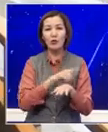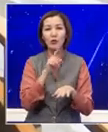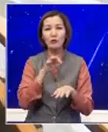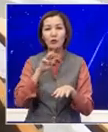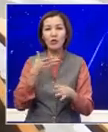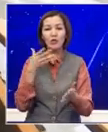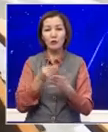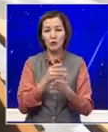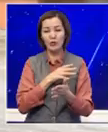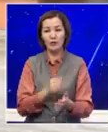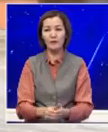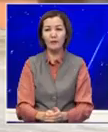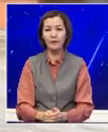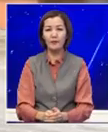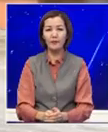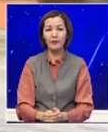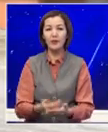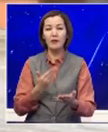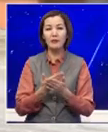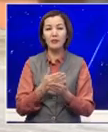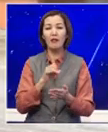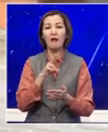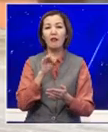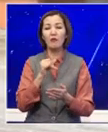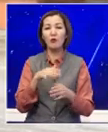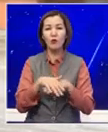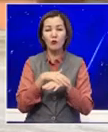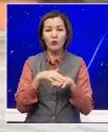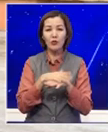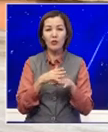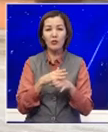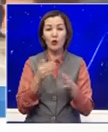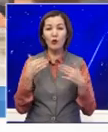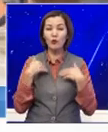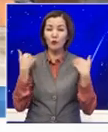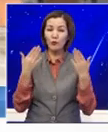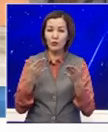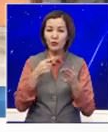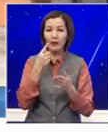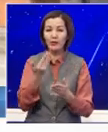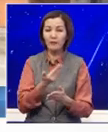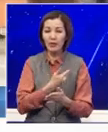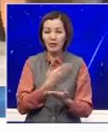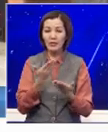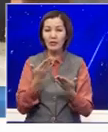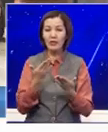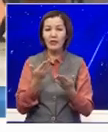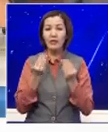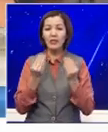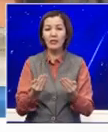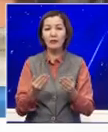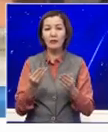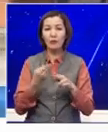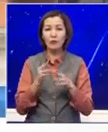теңге дейді әкімдіктегілер. Осы Алакөл ауданының тұрғындарына құтты болсын деп айтқым келеді. Енді бұл